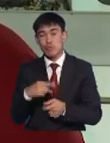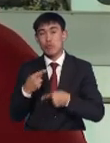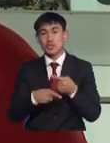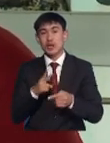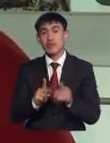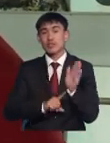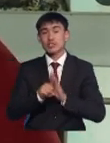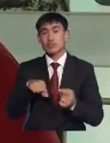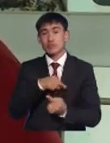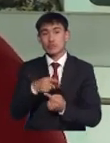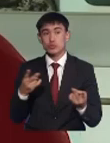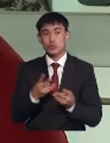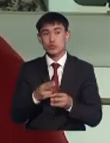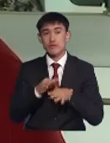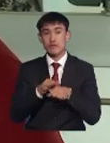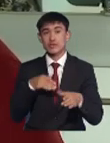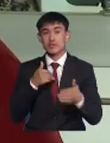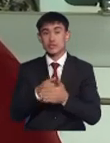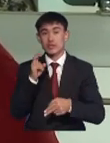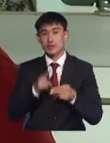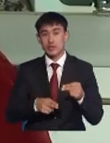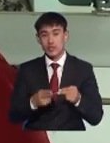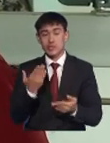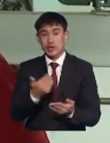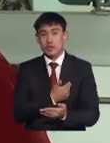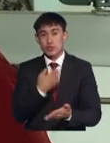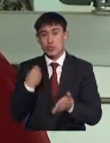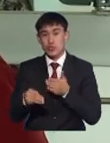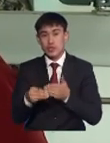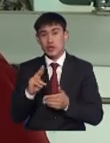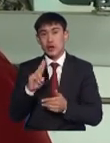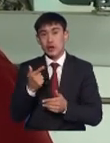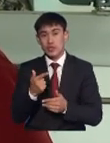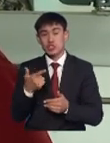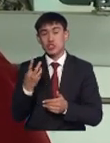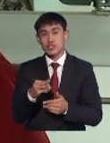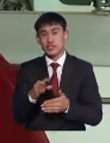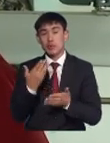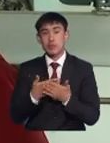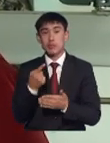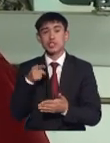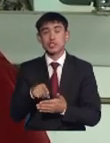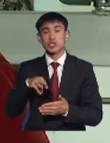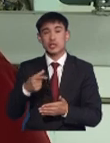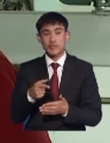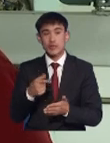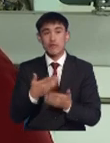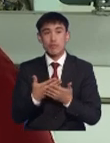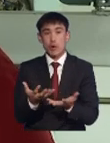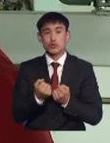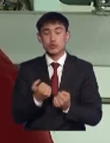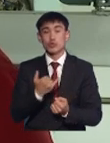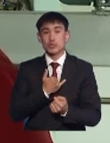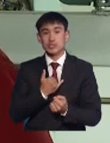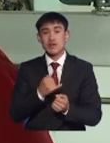того, как начали бизнес, нужно доводить дело до конца. Если вы хотите купить килограмм шерсти, например, по 1000 тенге, то вы получите у